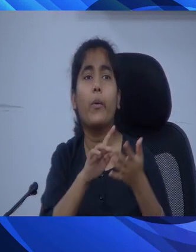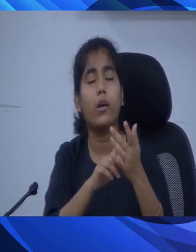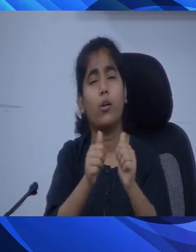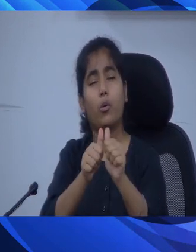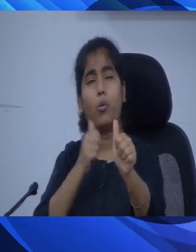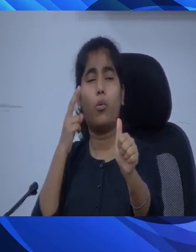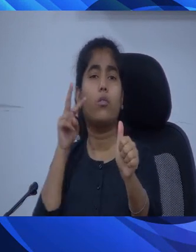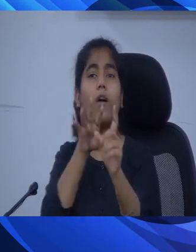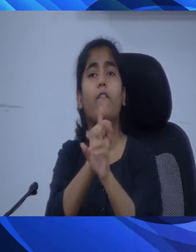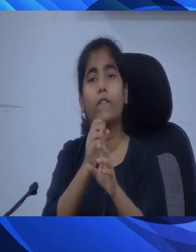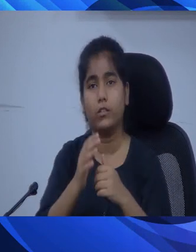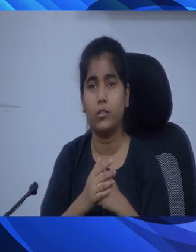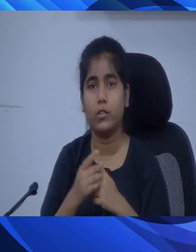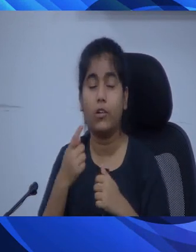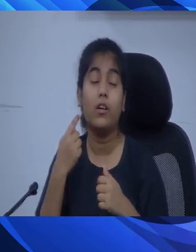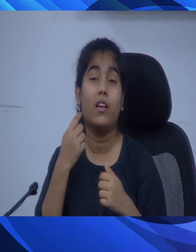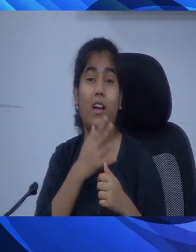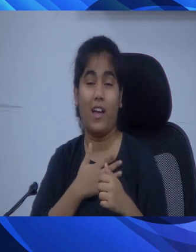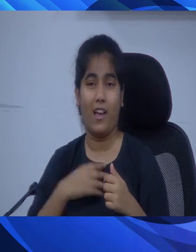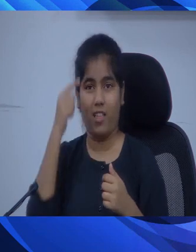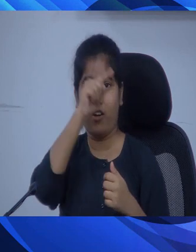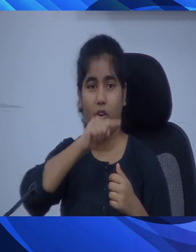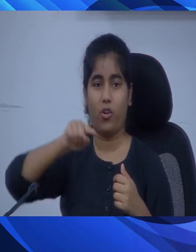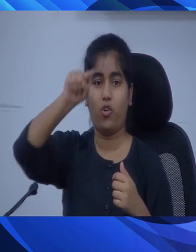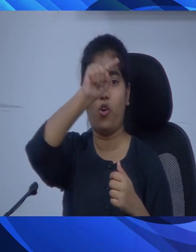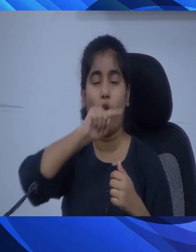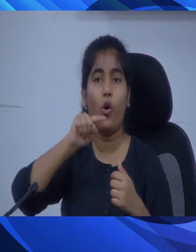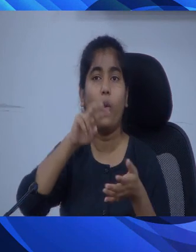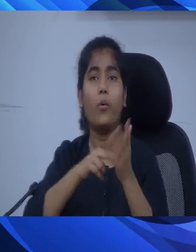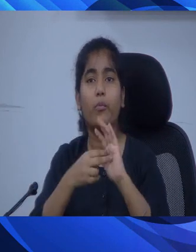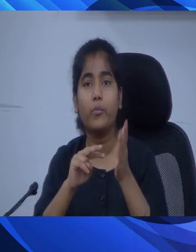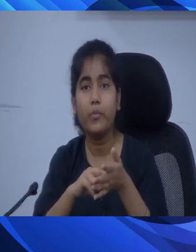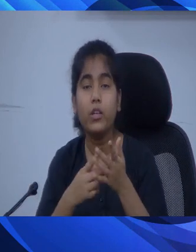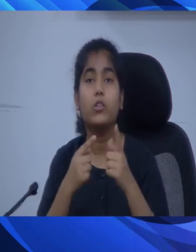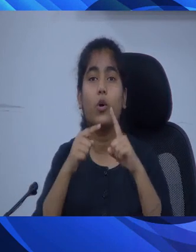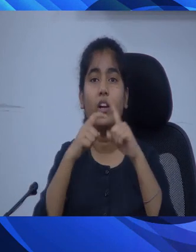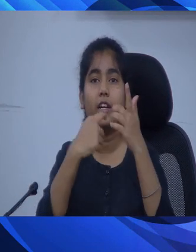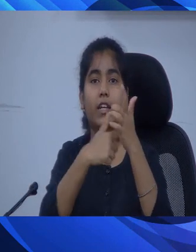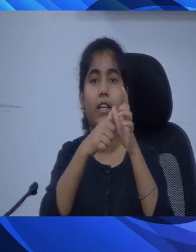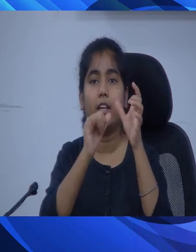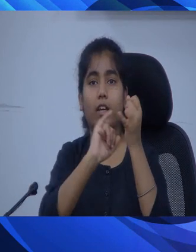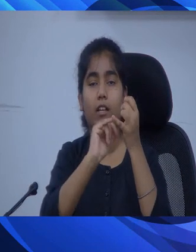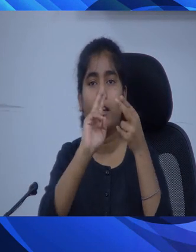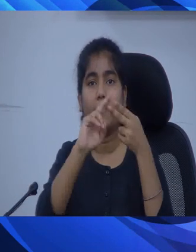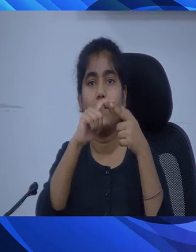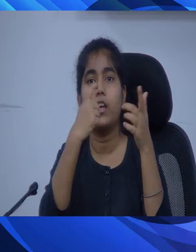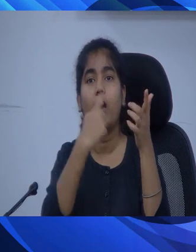है रिजर्व पार्किंग। और अगर आप बीच में देखें जहाँ पे हरे वाले में एक हरा गोला बना हुआ है, तो वहाँ पर जो मार्किंग नीचे उसको कहते हैं ट्रांसफ़र